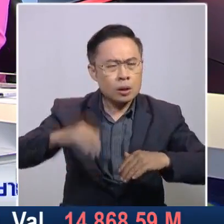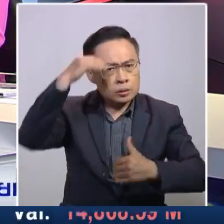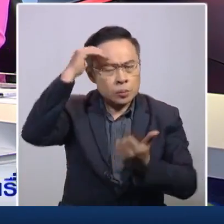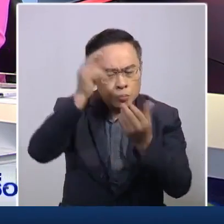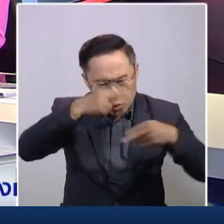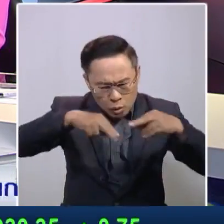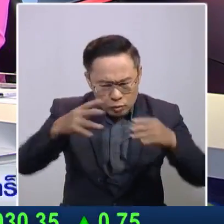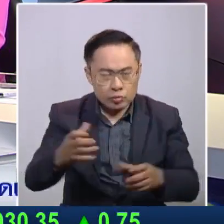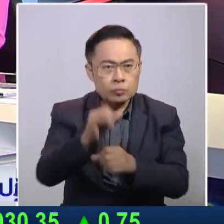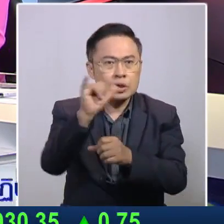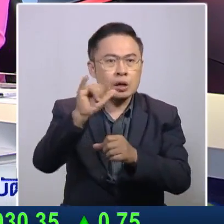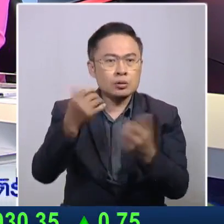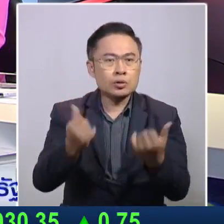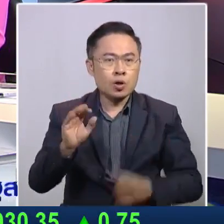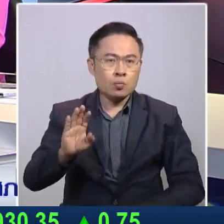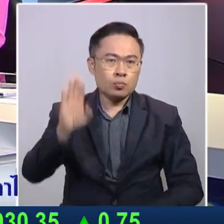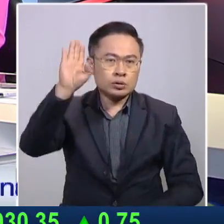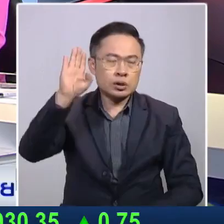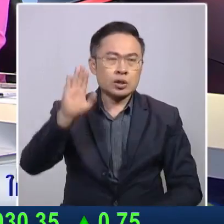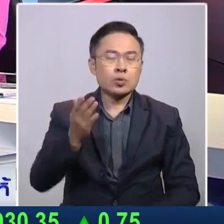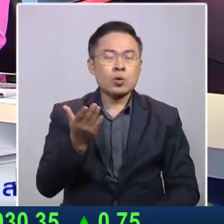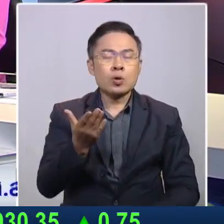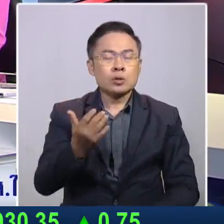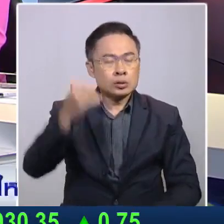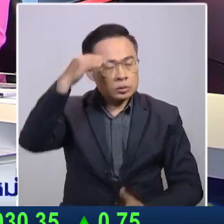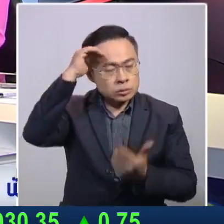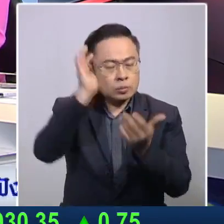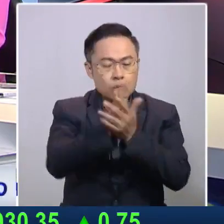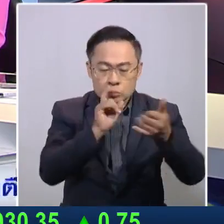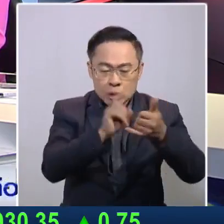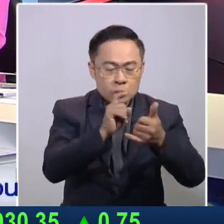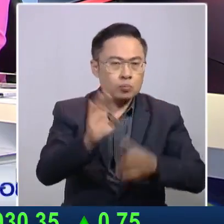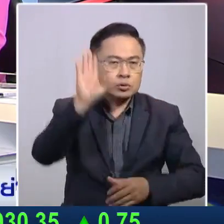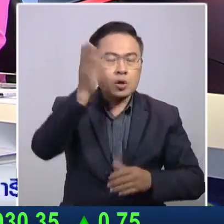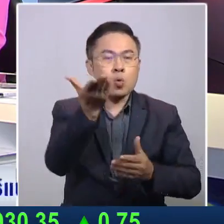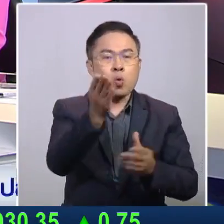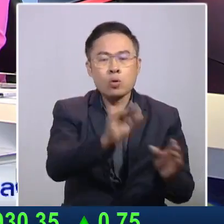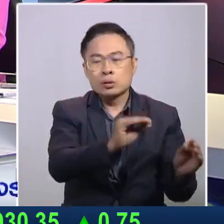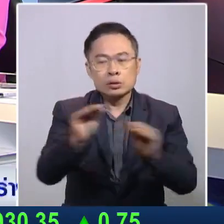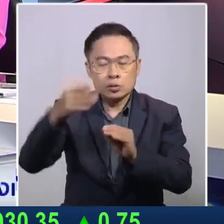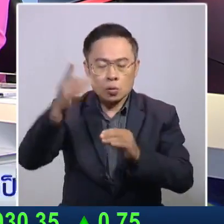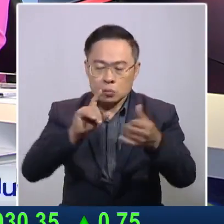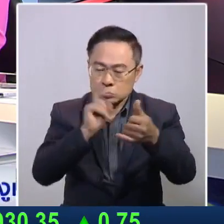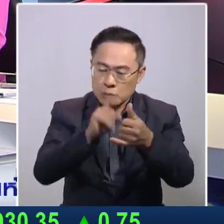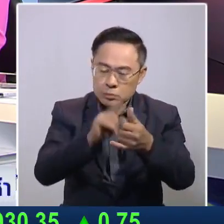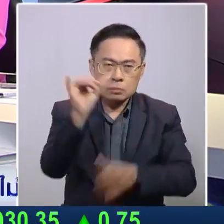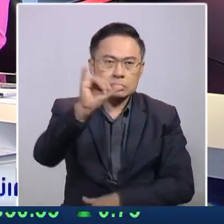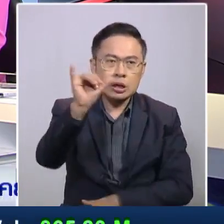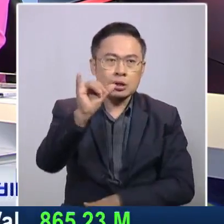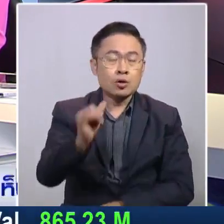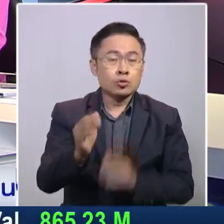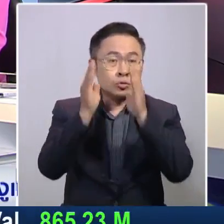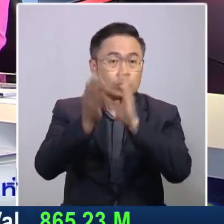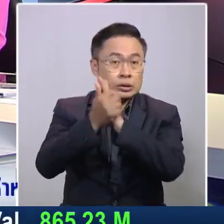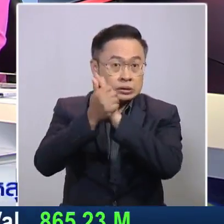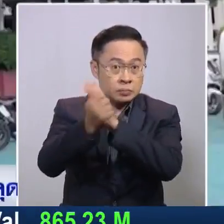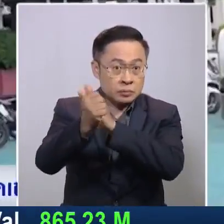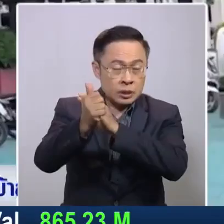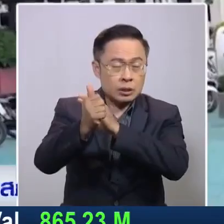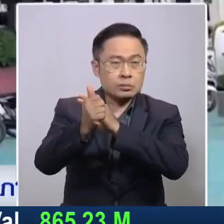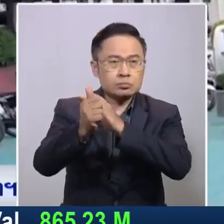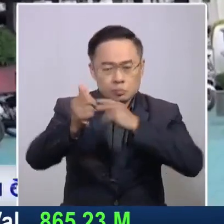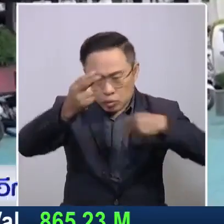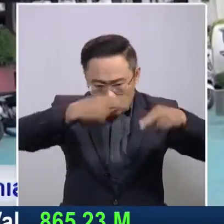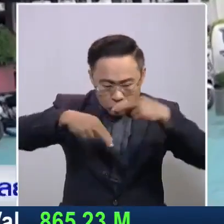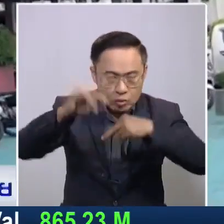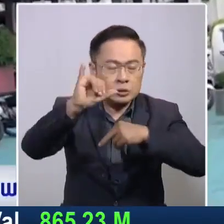เนี่ยมีข่าวว่าบริษัทผู้รับเหมาขอเลื่อนให้ปากคำไปก่อนขณะที่ผู้เชี่ยวชาญตอนนี้ยังไม่สามารถเข้าไปตรวจสอบที่เกิดเหตุได้เลยนะคะเนื่องจากว่า